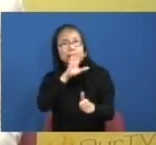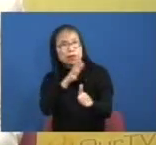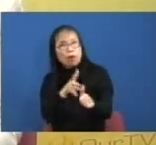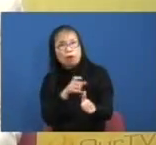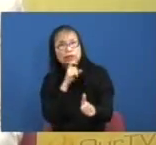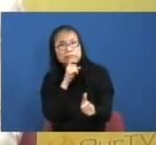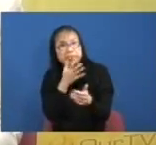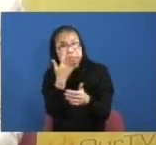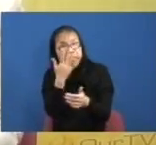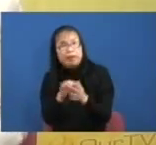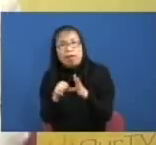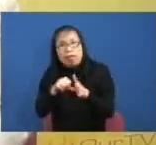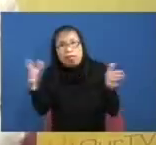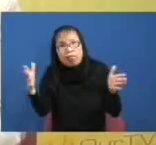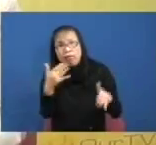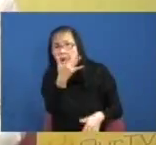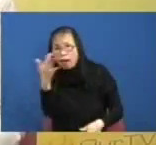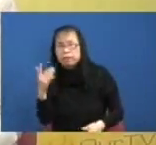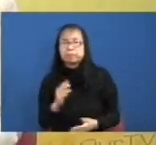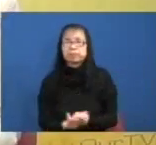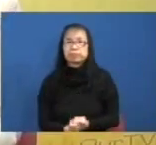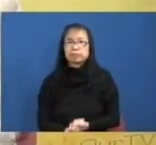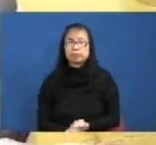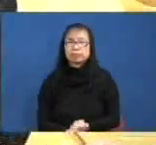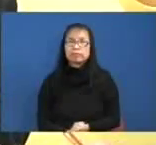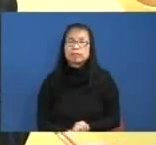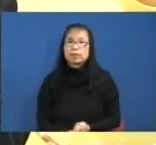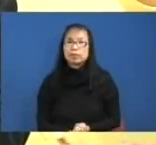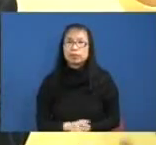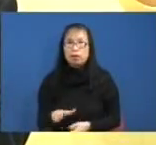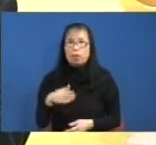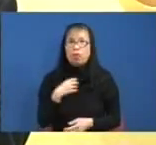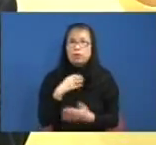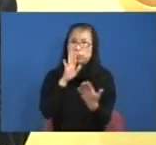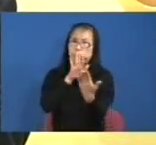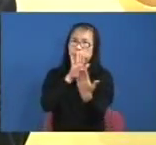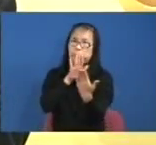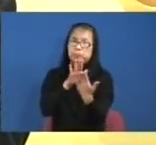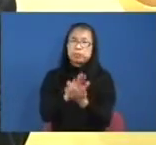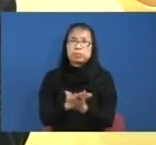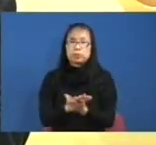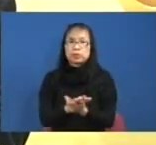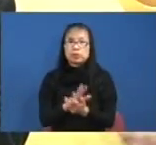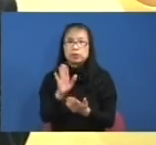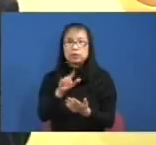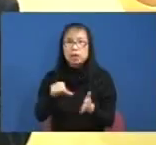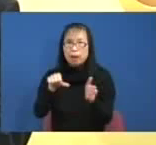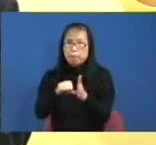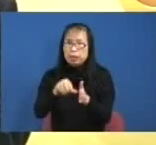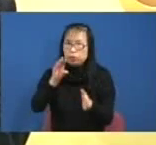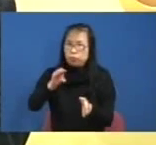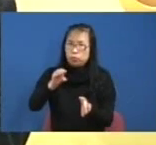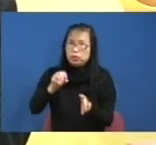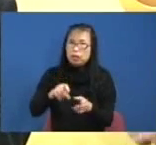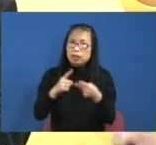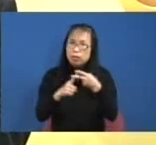大咧？唉，梗係順勢要問下黃會長啦。 其實而家我哋面對咧就唔單純淨係最低工資嘅